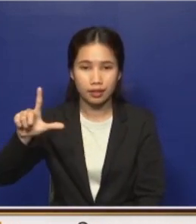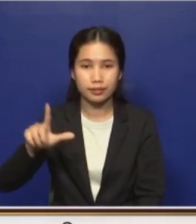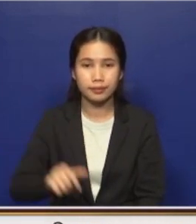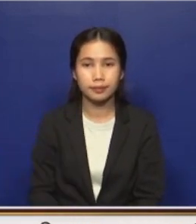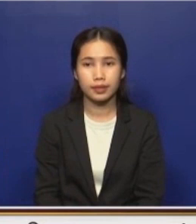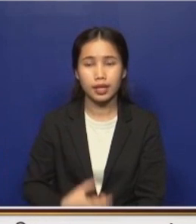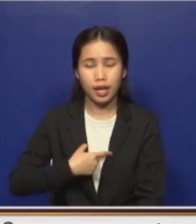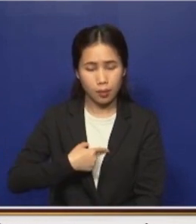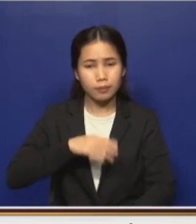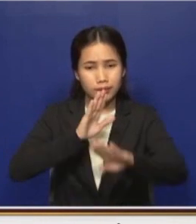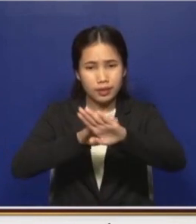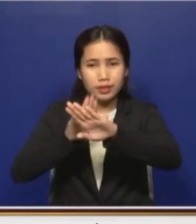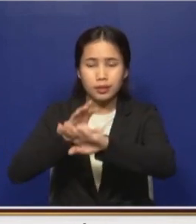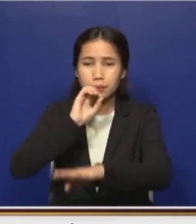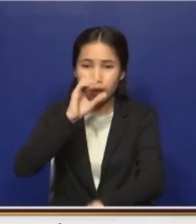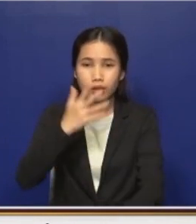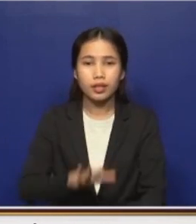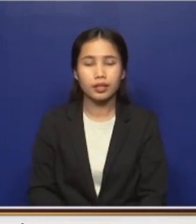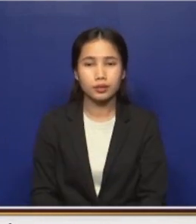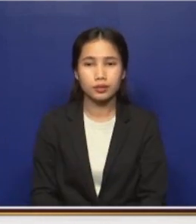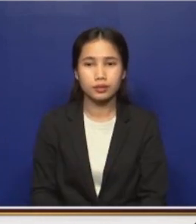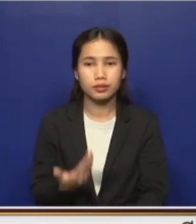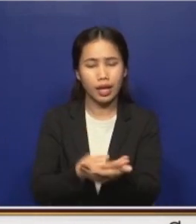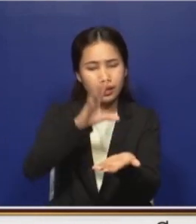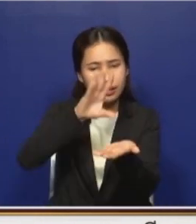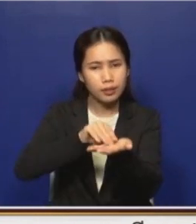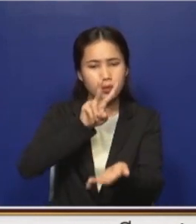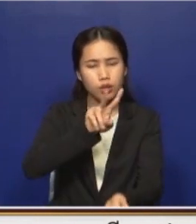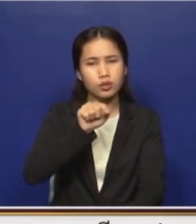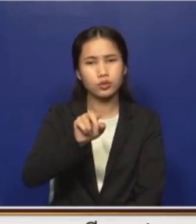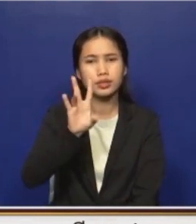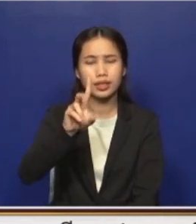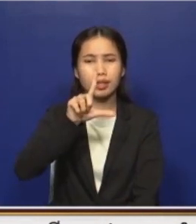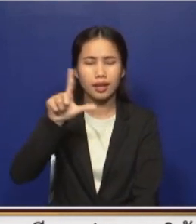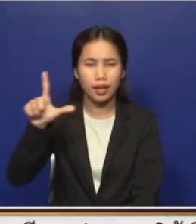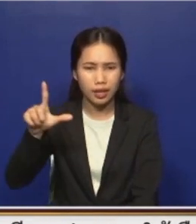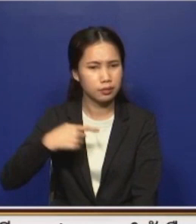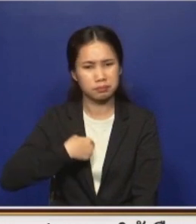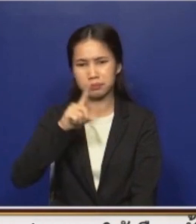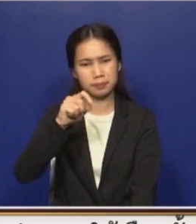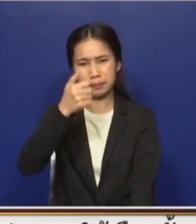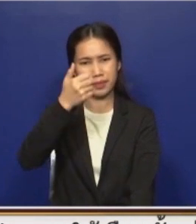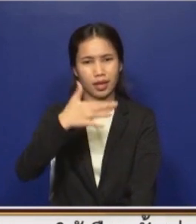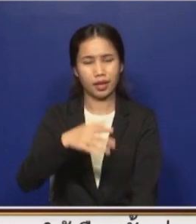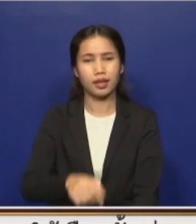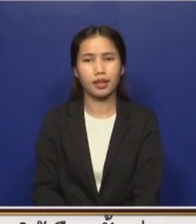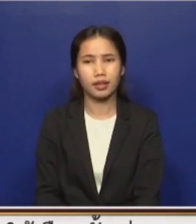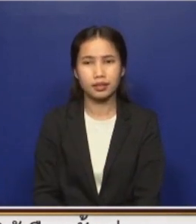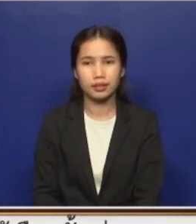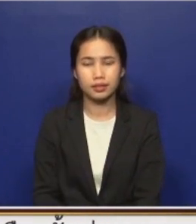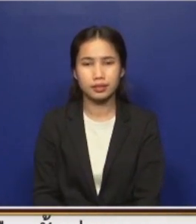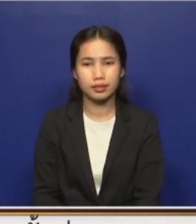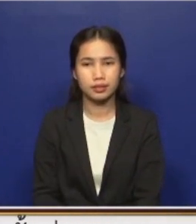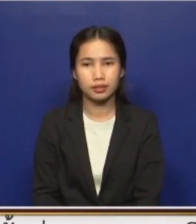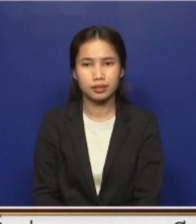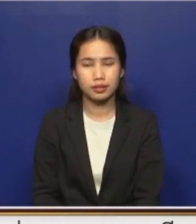ระทั่งถึงฮะ30กันยายน2563ฮะบัดนี้ฮะ